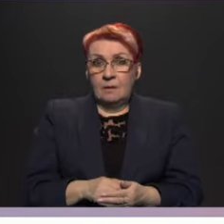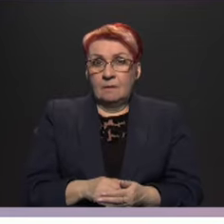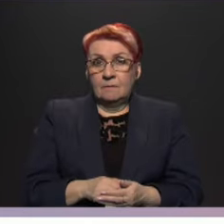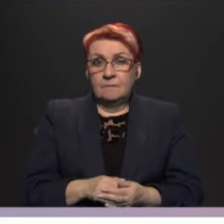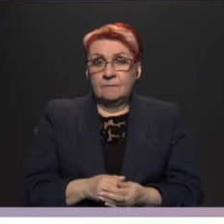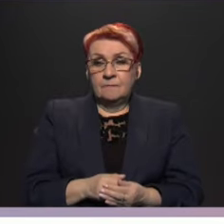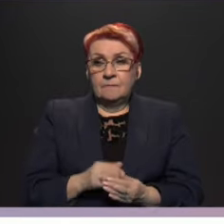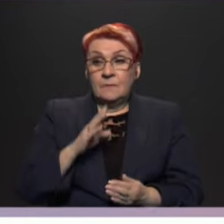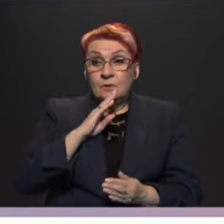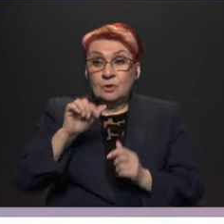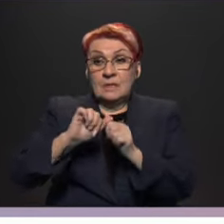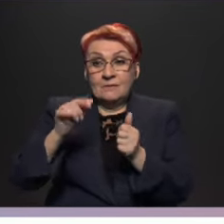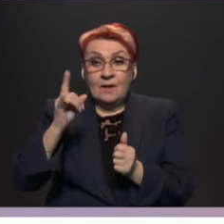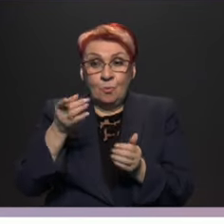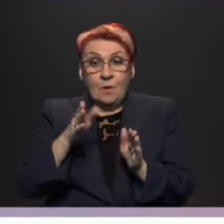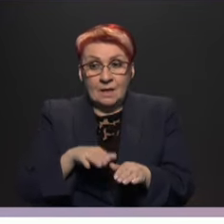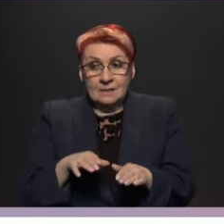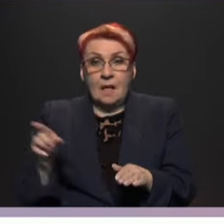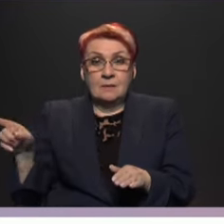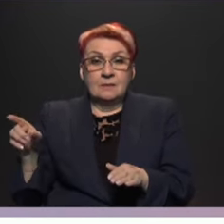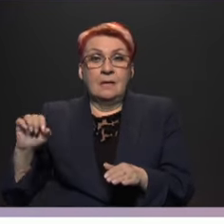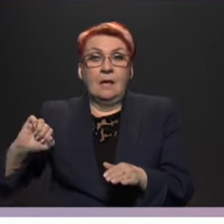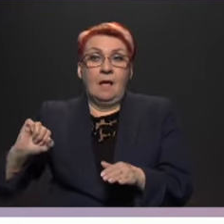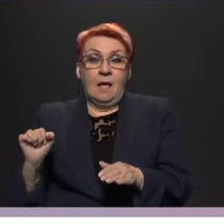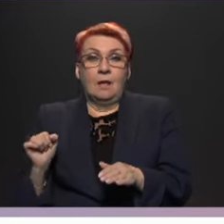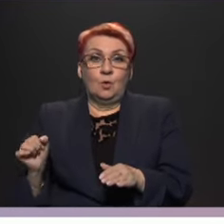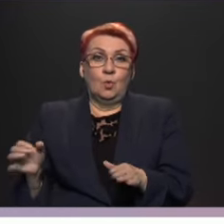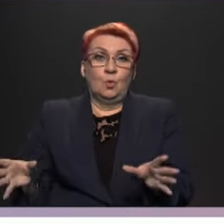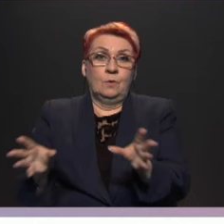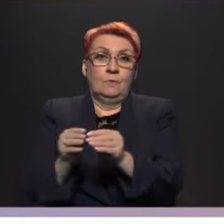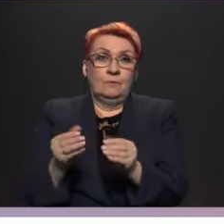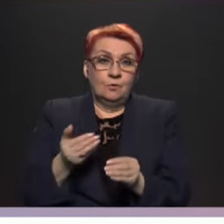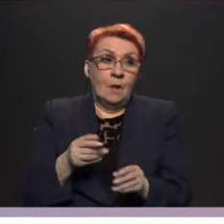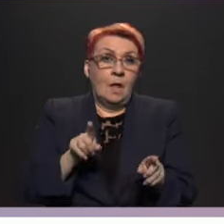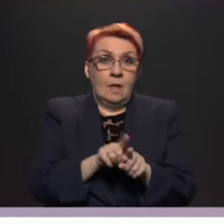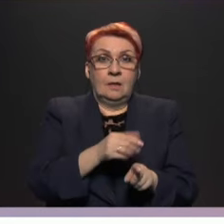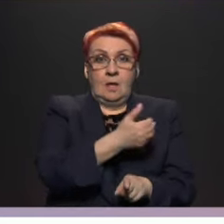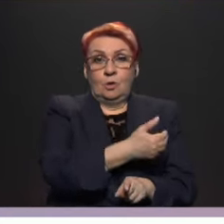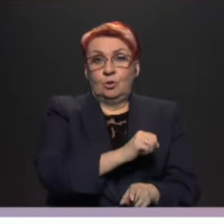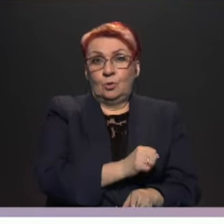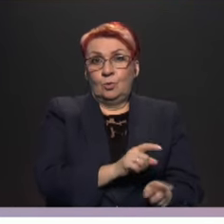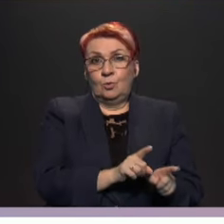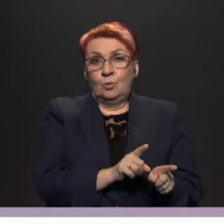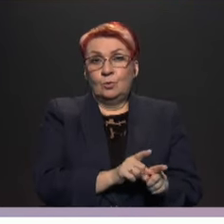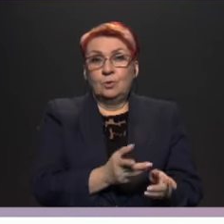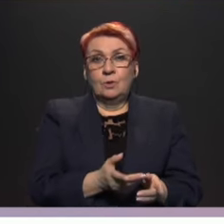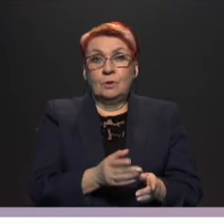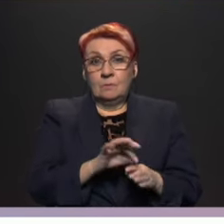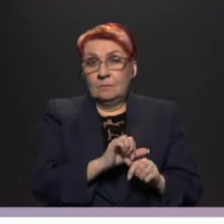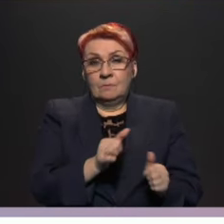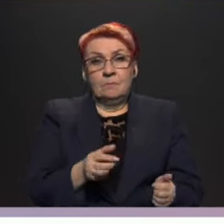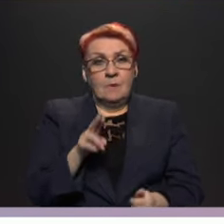Ну, если разведенные гражданским уставом, да, то я здесь не